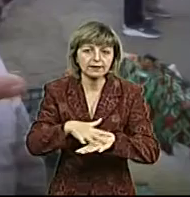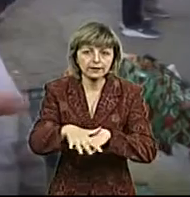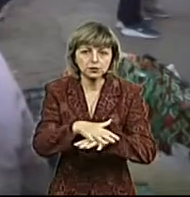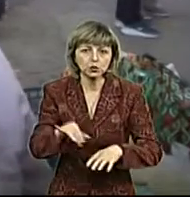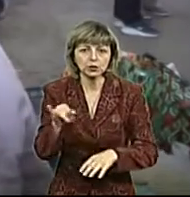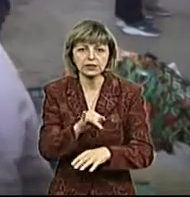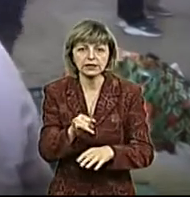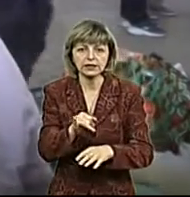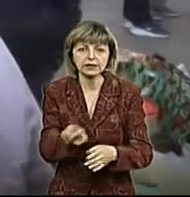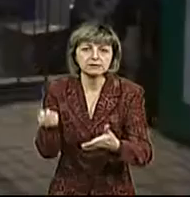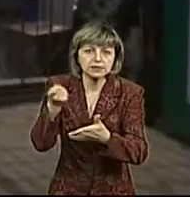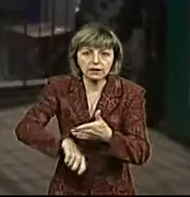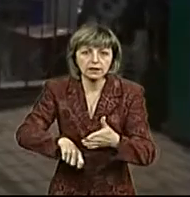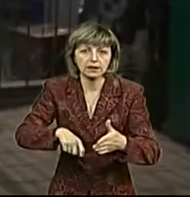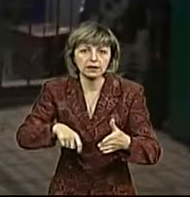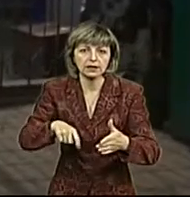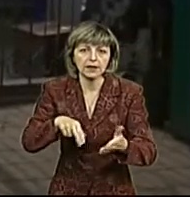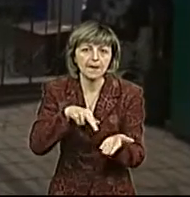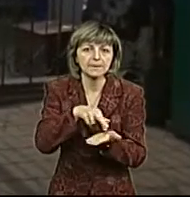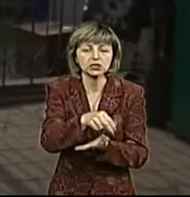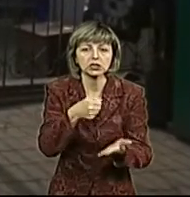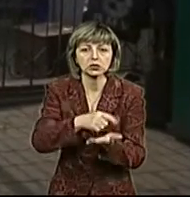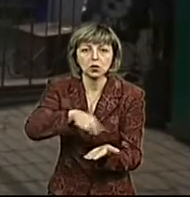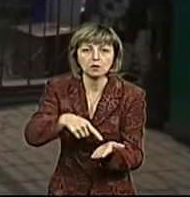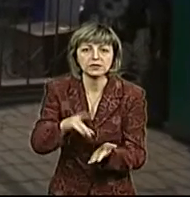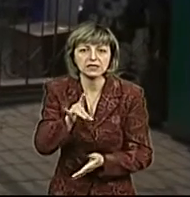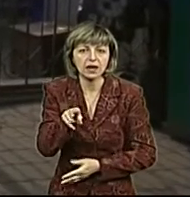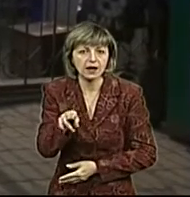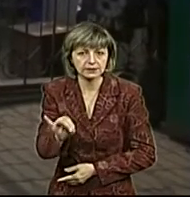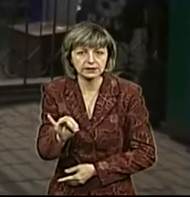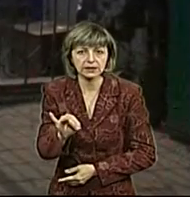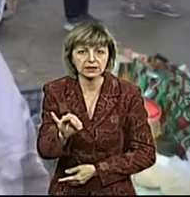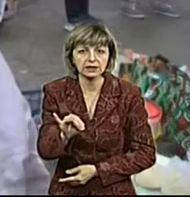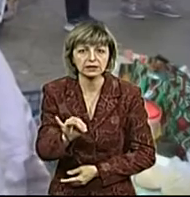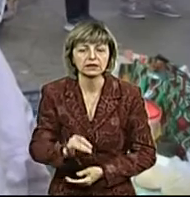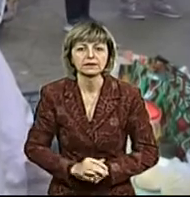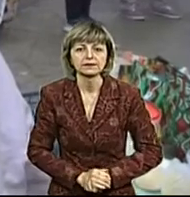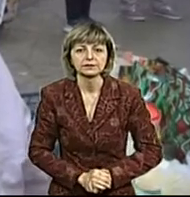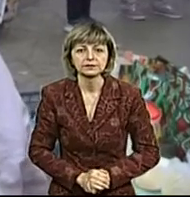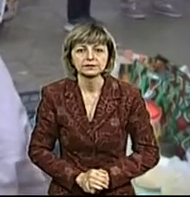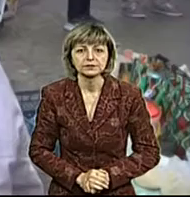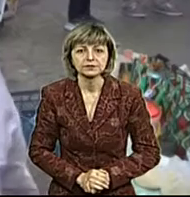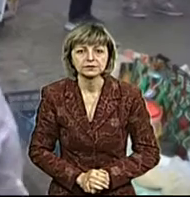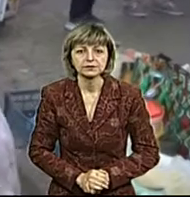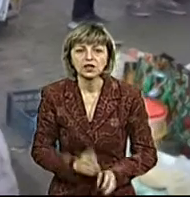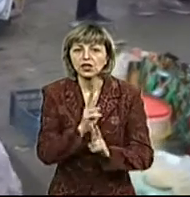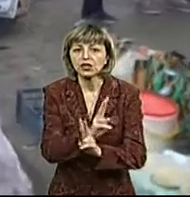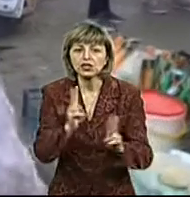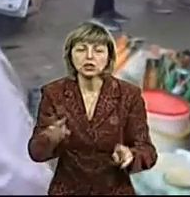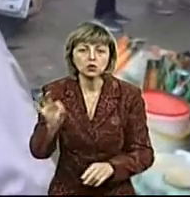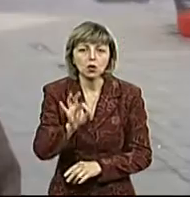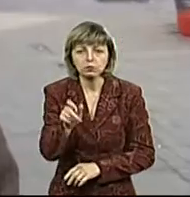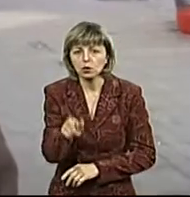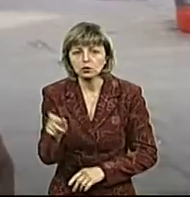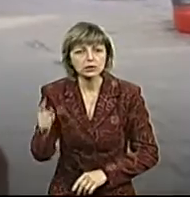вони закрили, пішли, кажуть, до міської ради. Совісті в тих владик наших немає, ніхто про тих людей